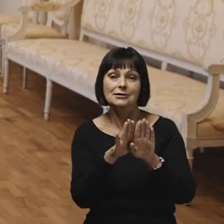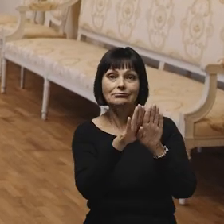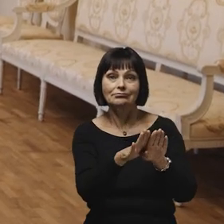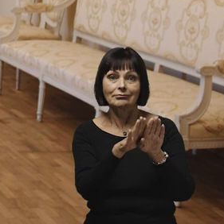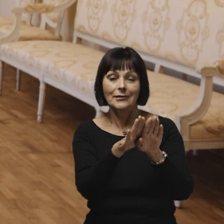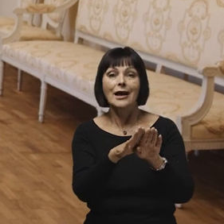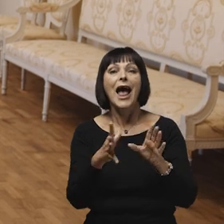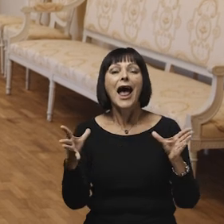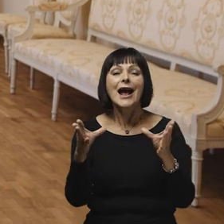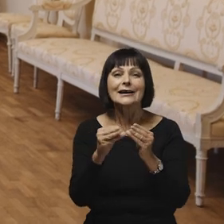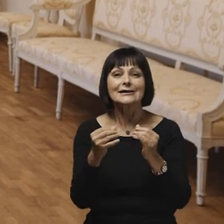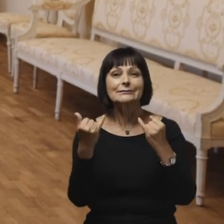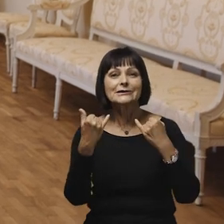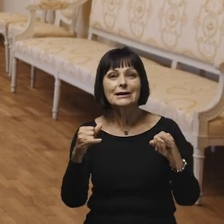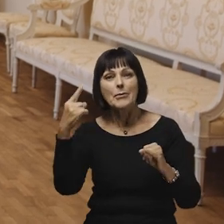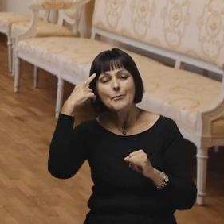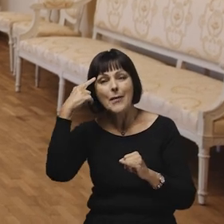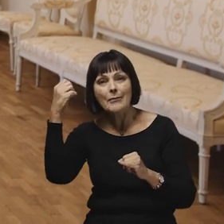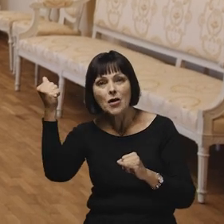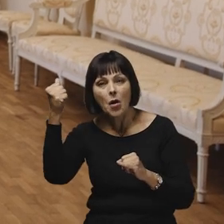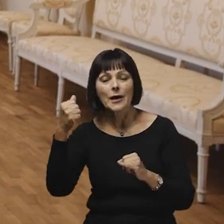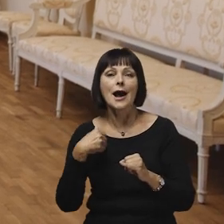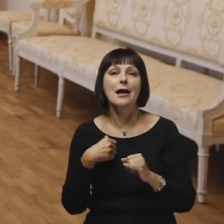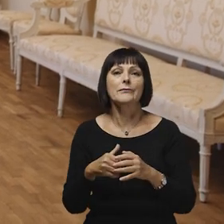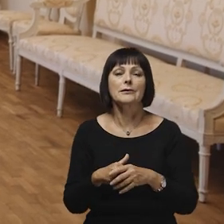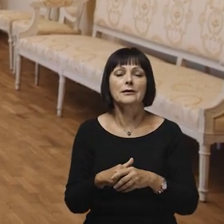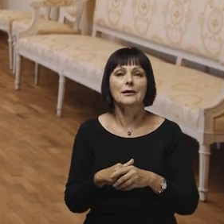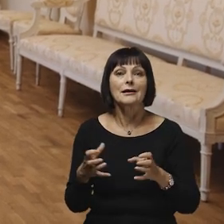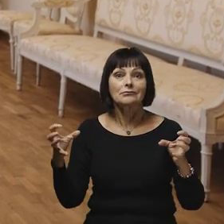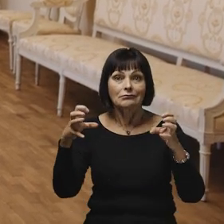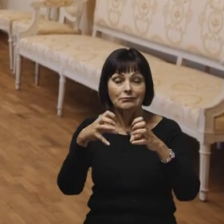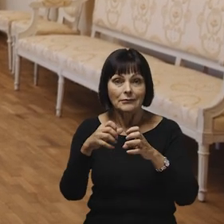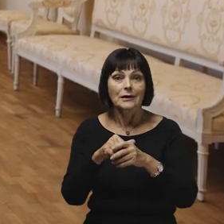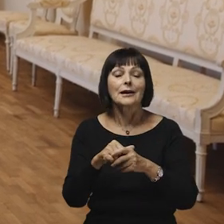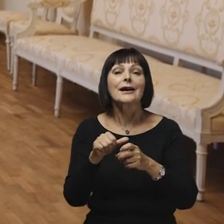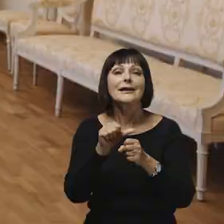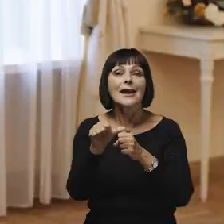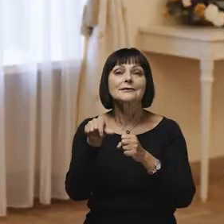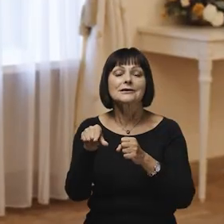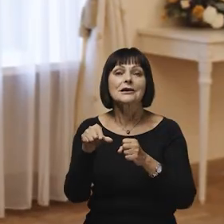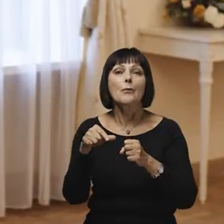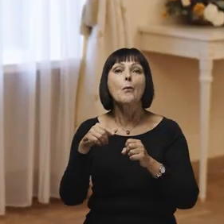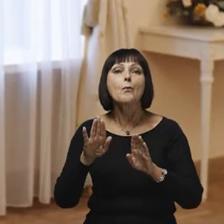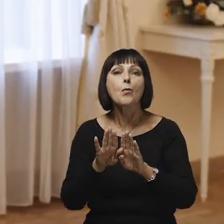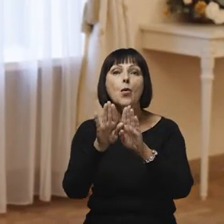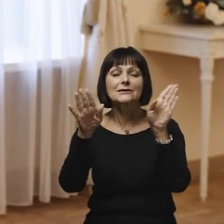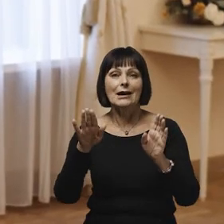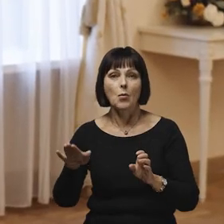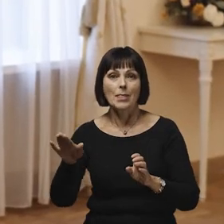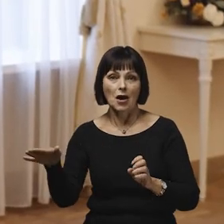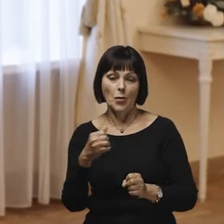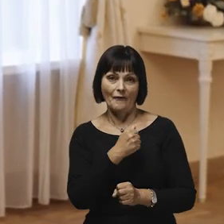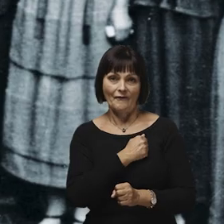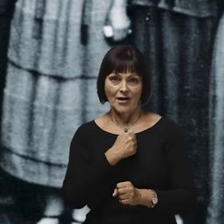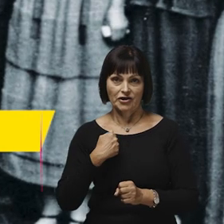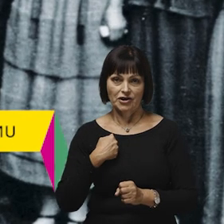przechowywana jest wraz z innymi pamiątkami i dziełami sztuki gromadzonymi przez Paderewskiego w Muzeum Narodowym w